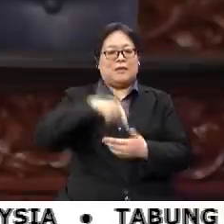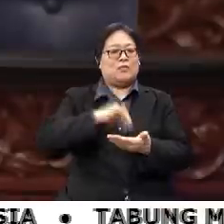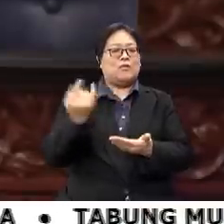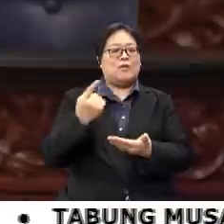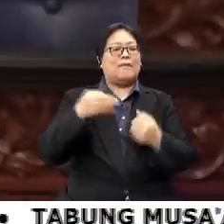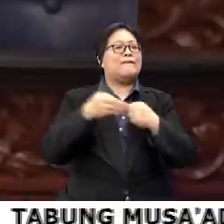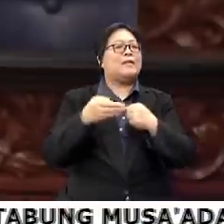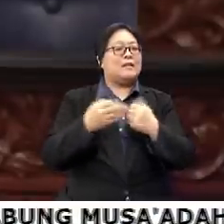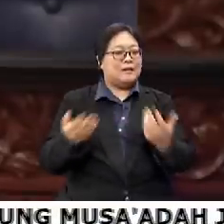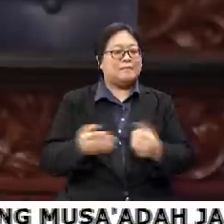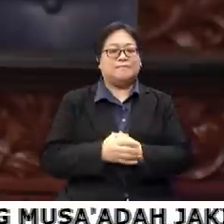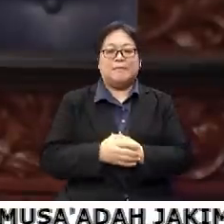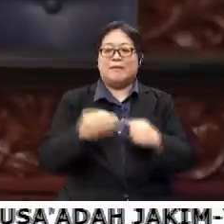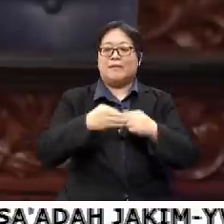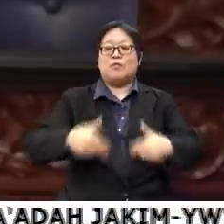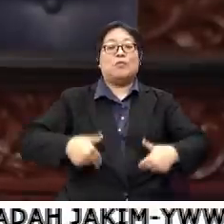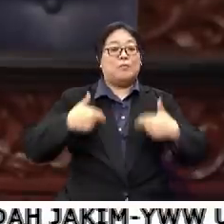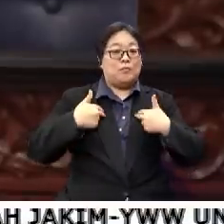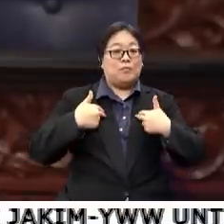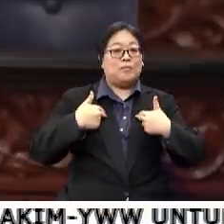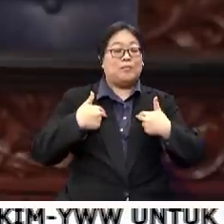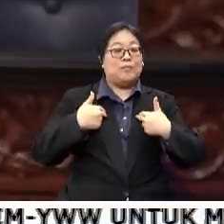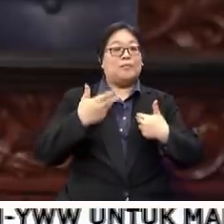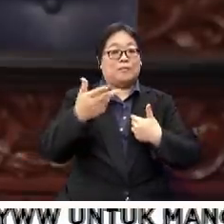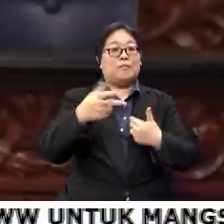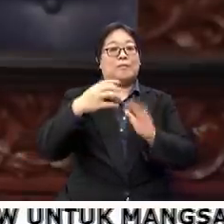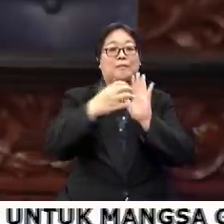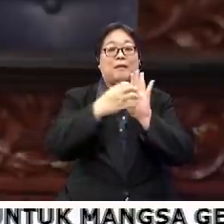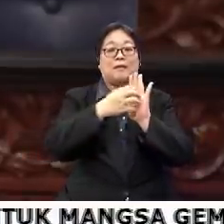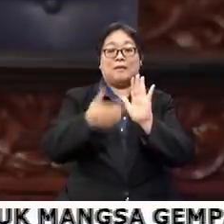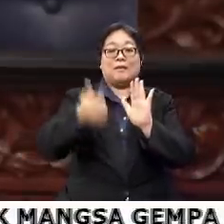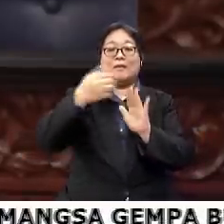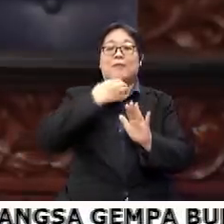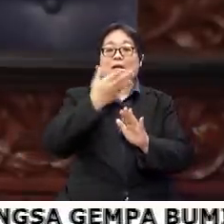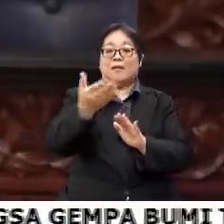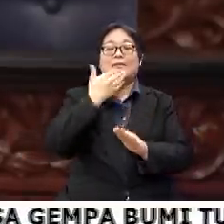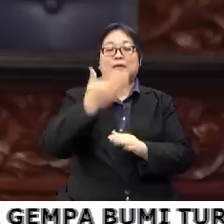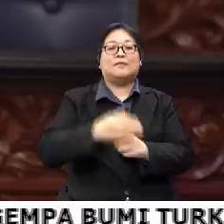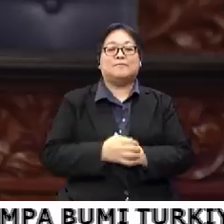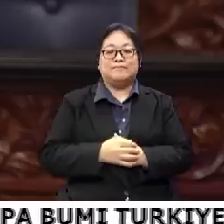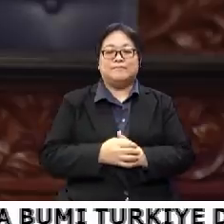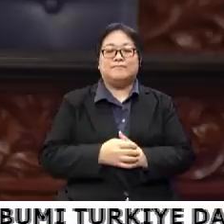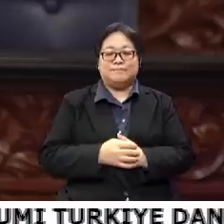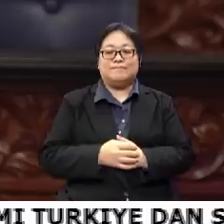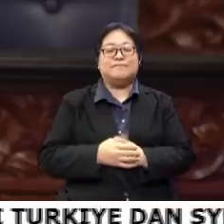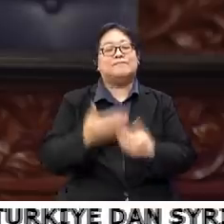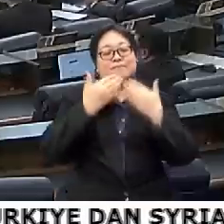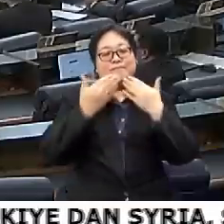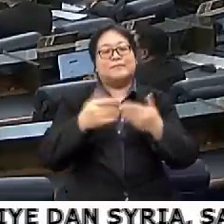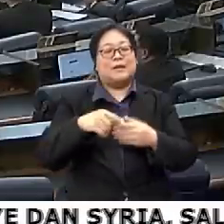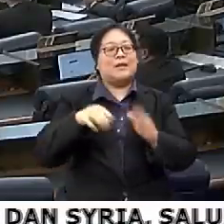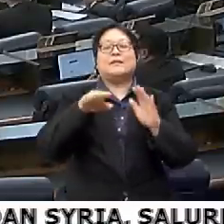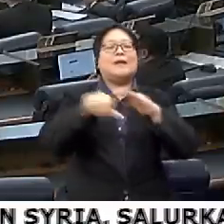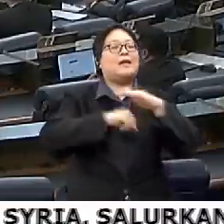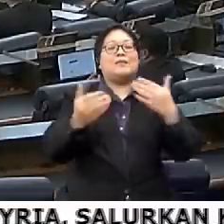merupakan satu fitnah, fitnah yang hidup yang dilakukan oleh Pesuruhjaya PAS Negeri Perak. Terima kasih Alustar. Terima kasih sahabat saya.